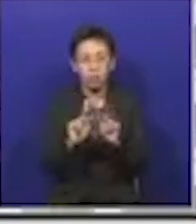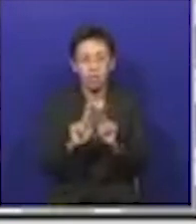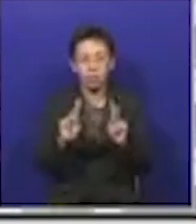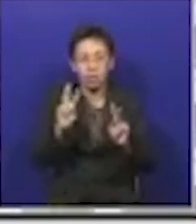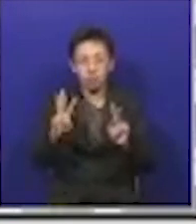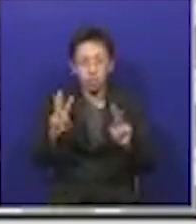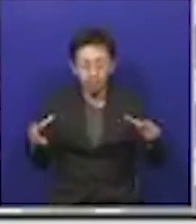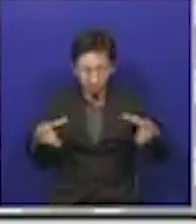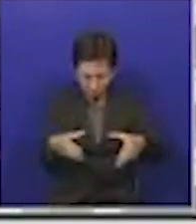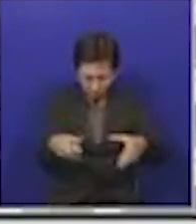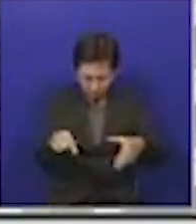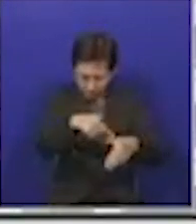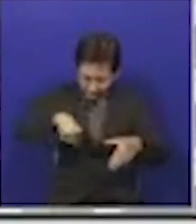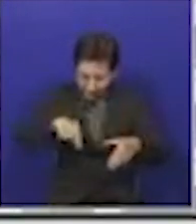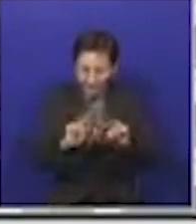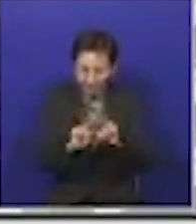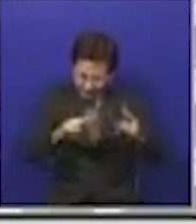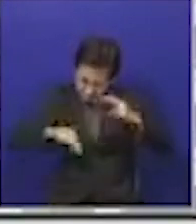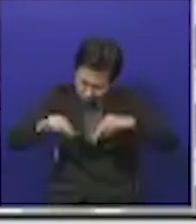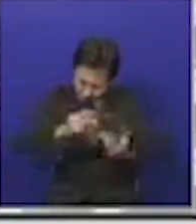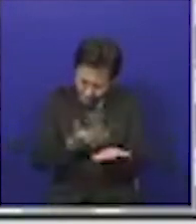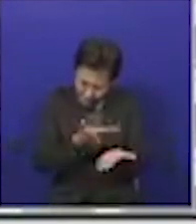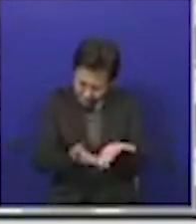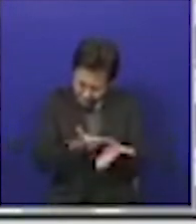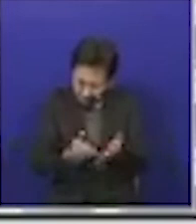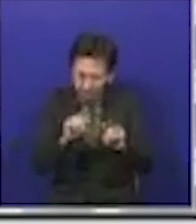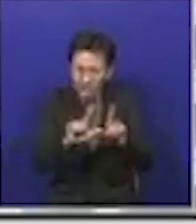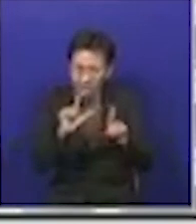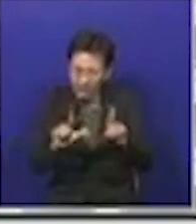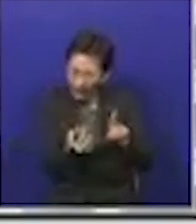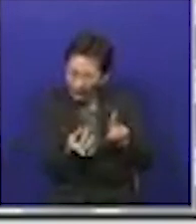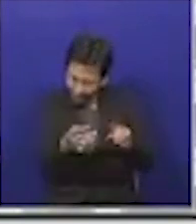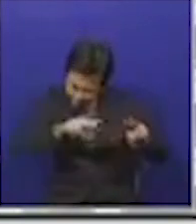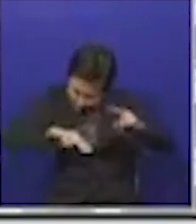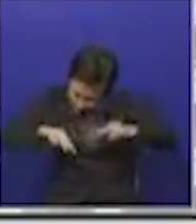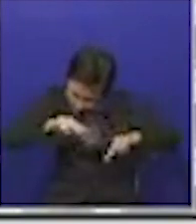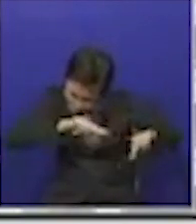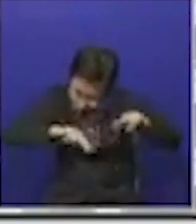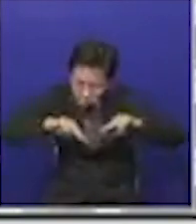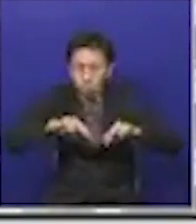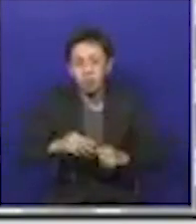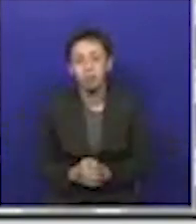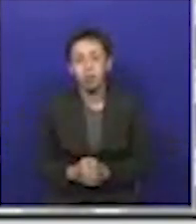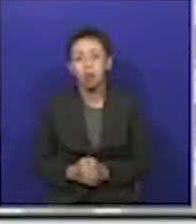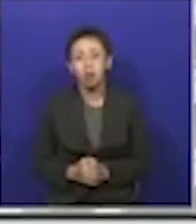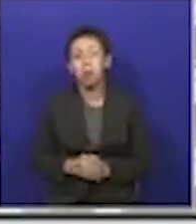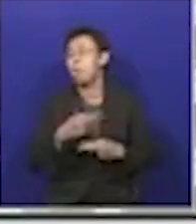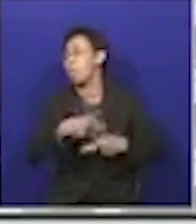ามันขึ้นมาตรวจสอบการใช้เงินทั้งหมด1 ล้านล้านเนี่ยท่านอย่าปล่อยนะ